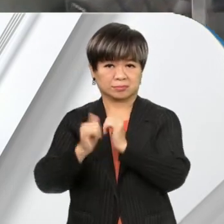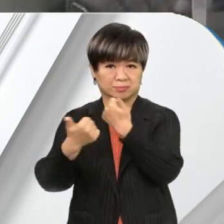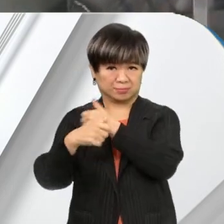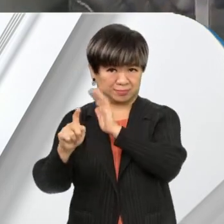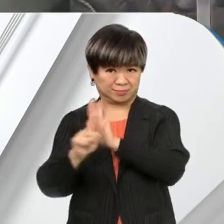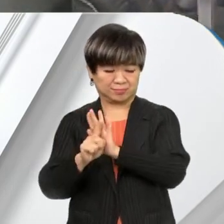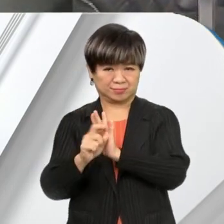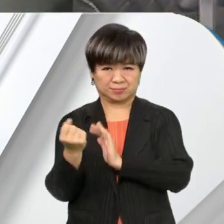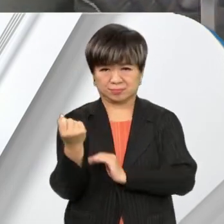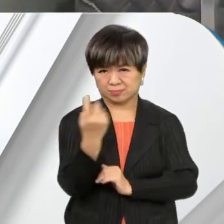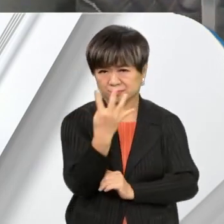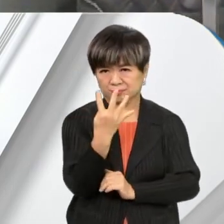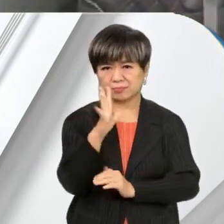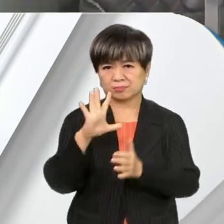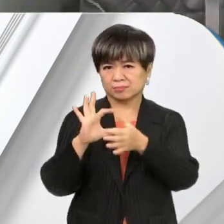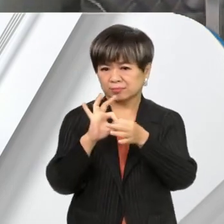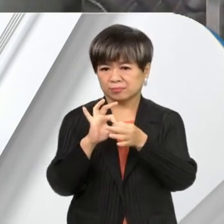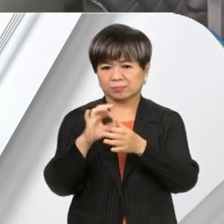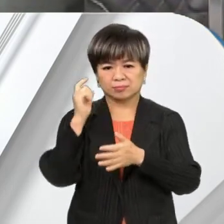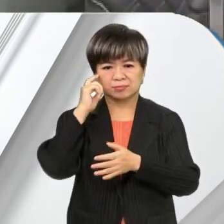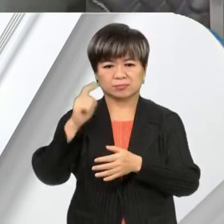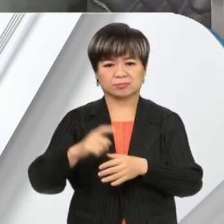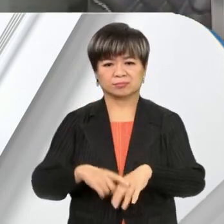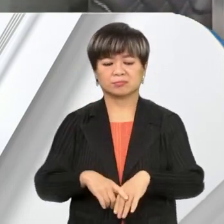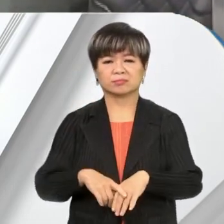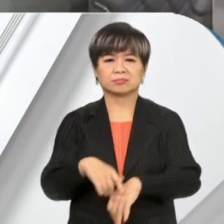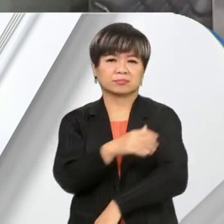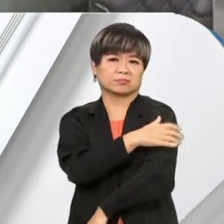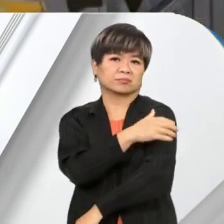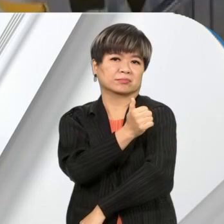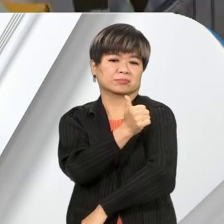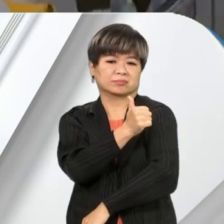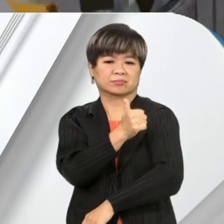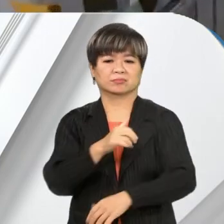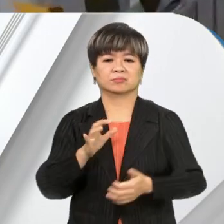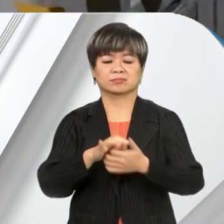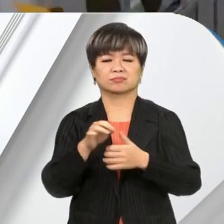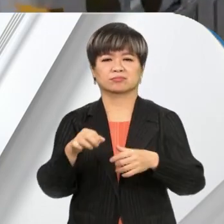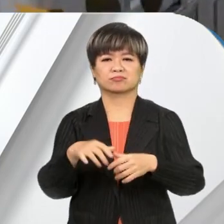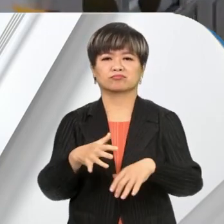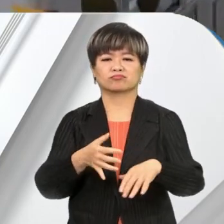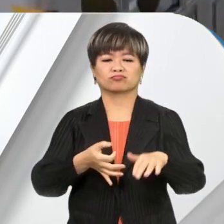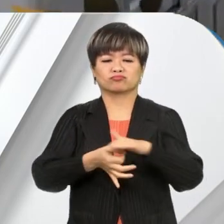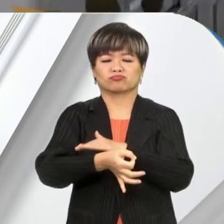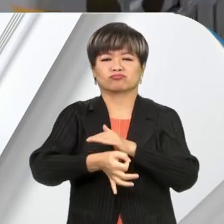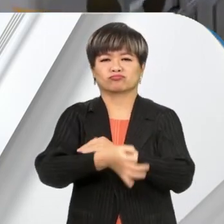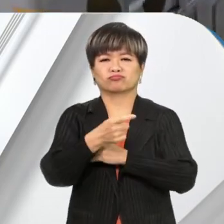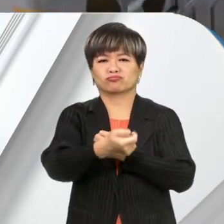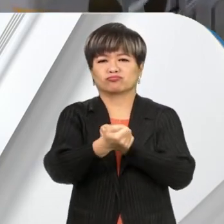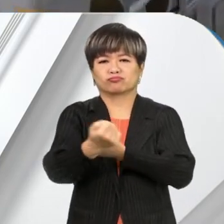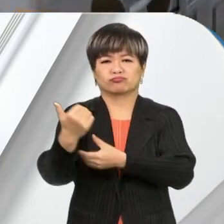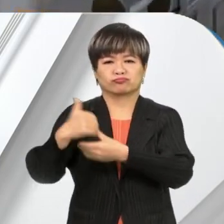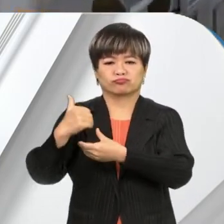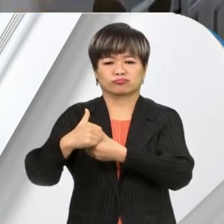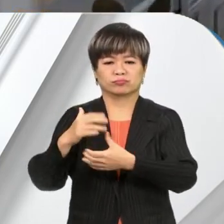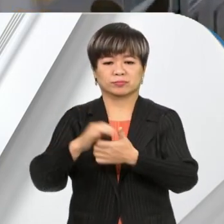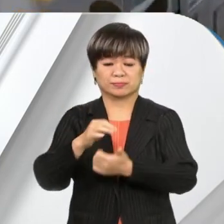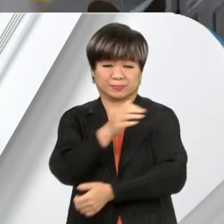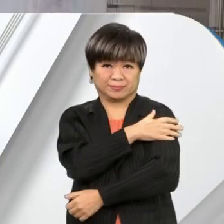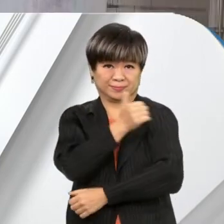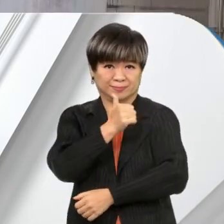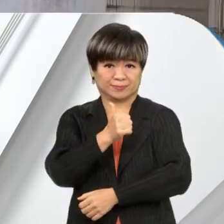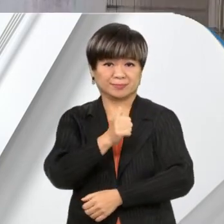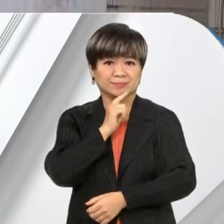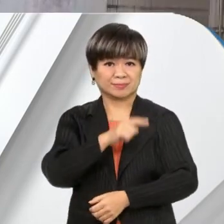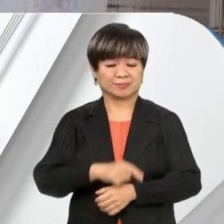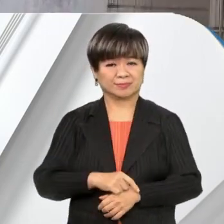的选举，检方认定太傅勇向前的男人下去献金买票，那位向前的男人和检中东建